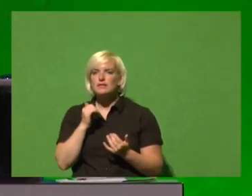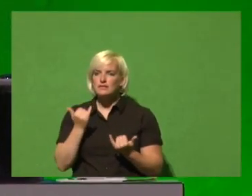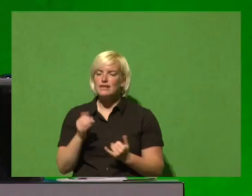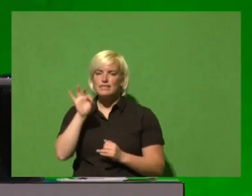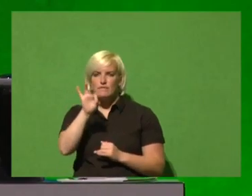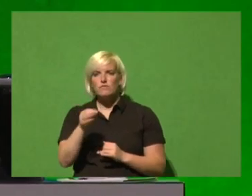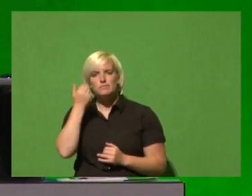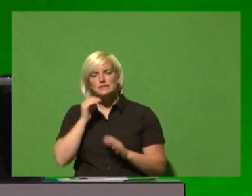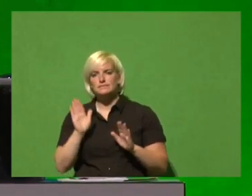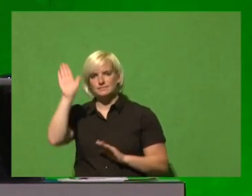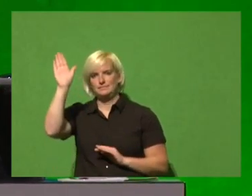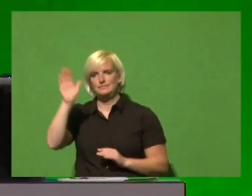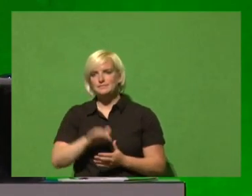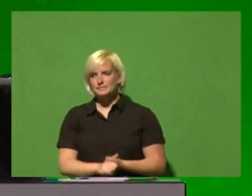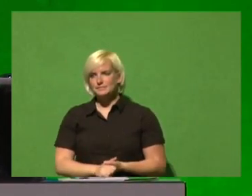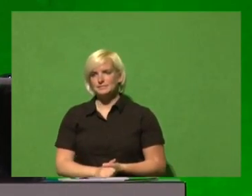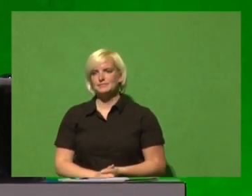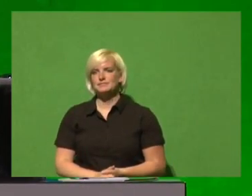Antrag zustimmen könnt.